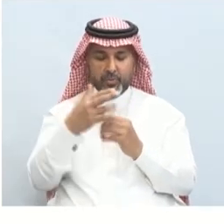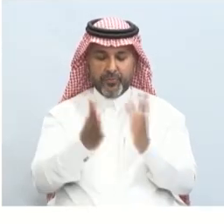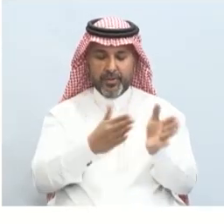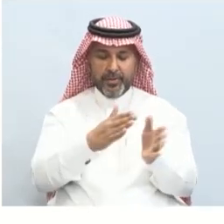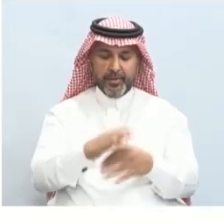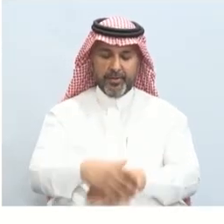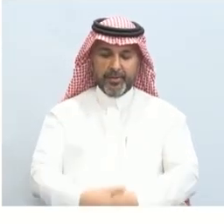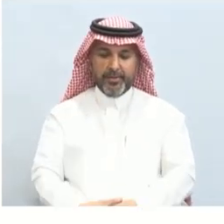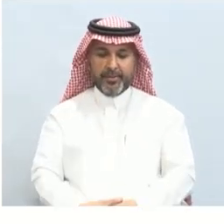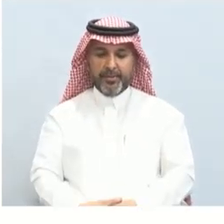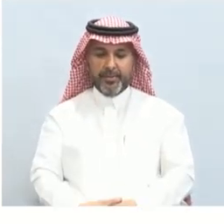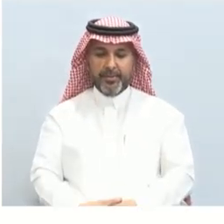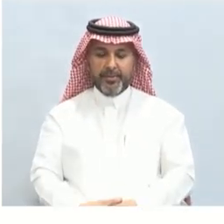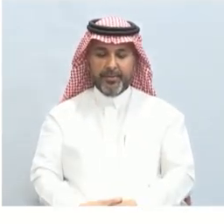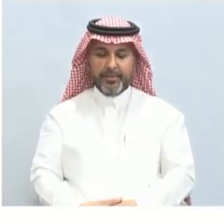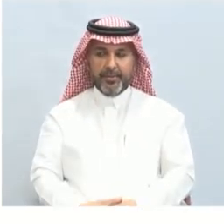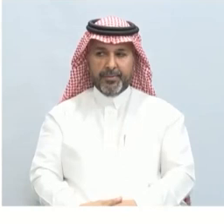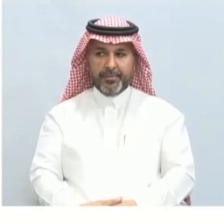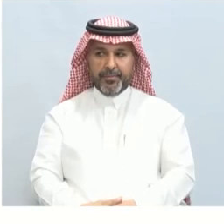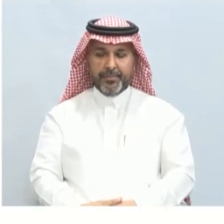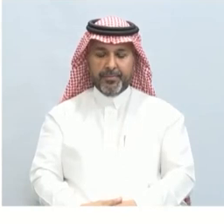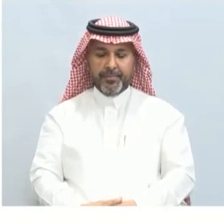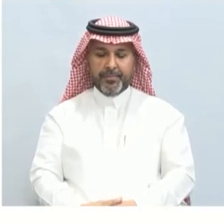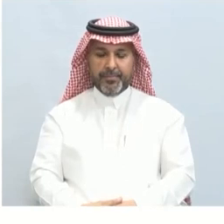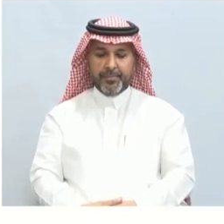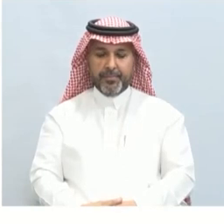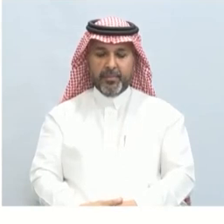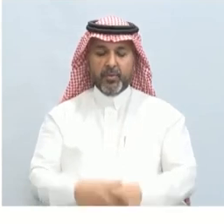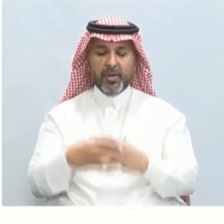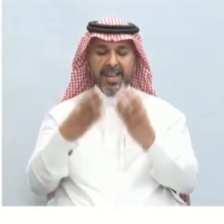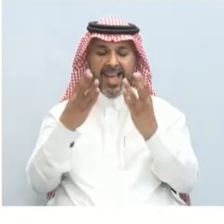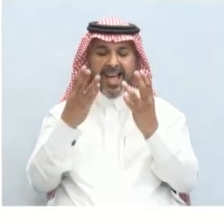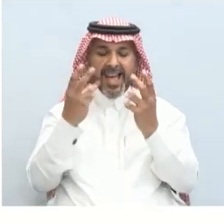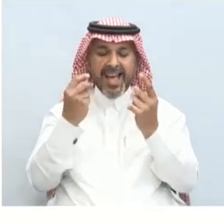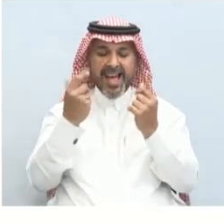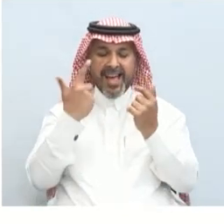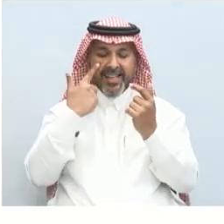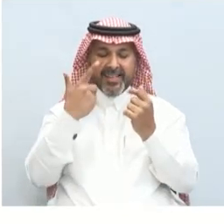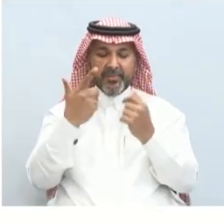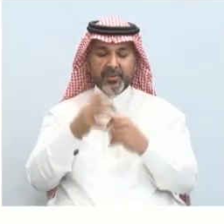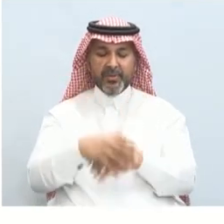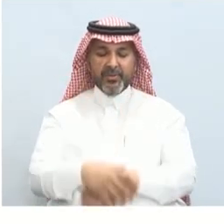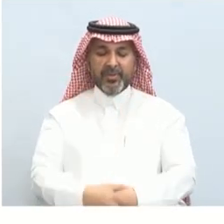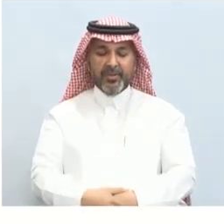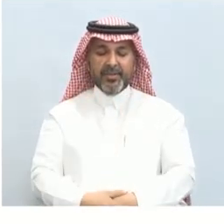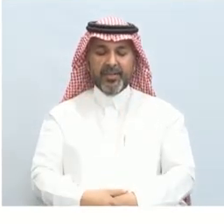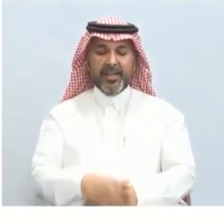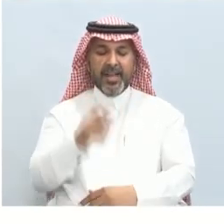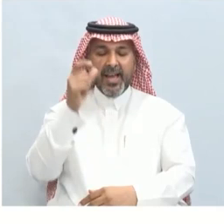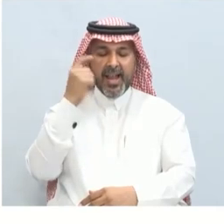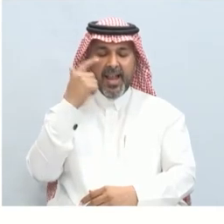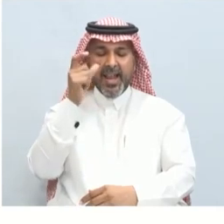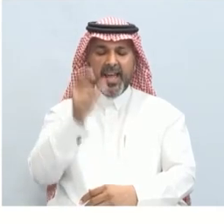الان اللي هو الحاله الخاصه اللي هو عدد عناصر عناصر الحادثه